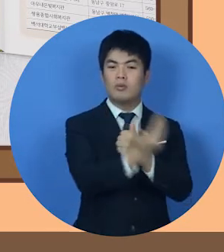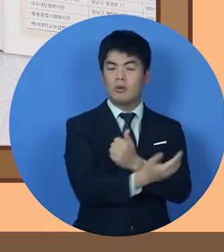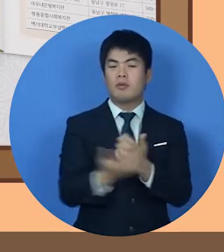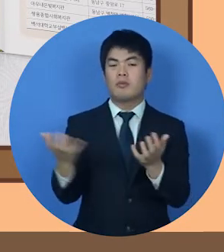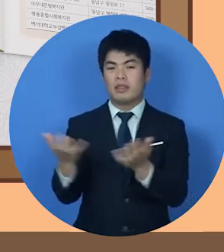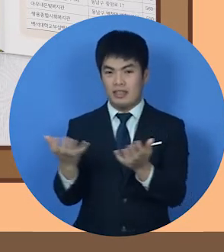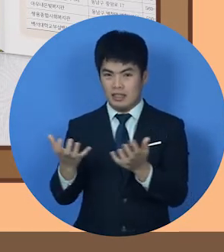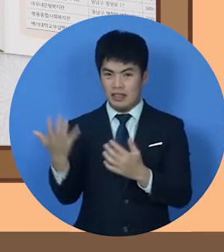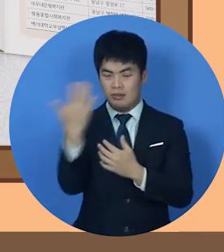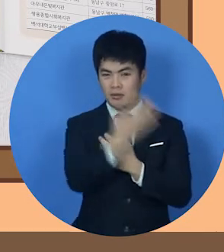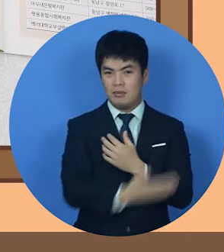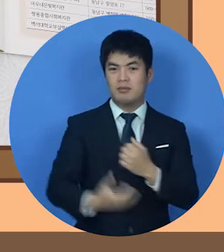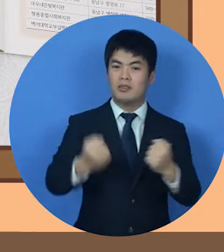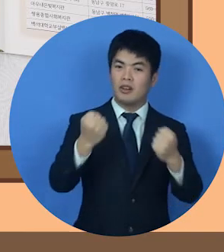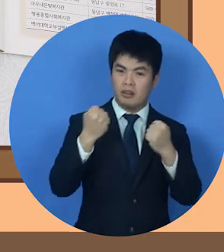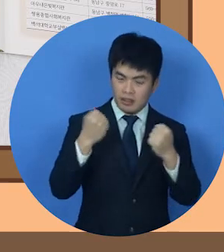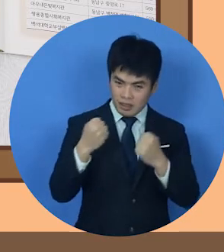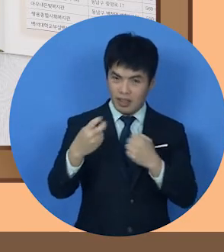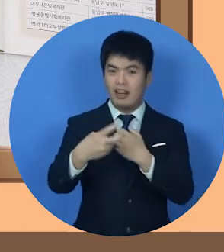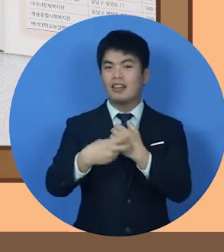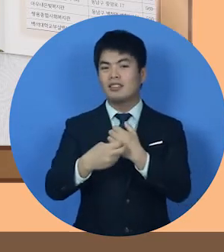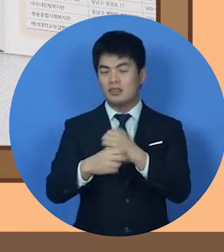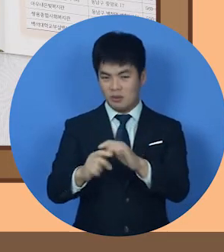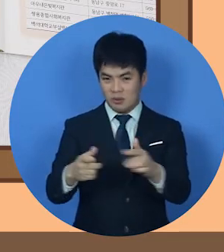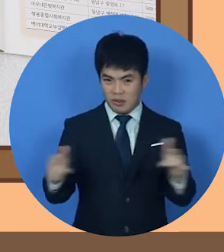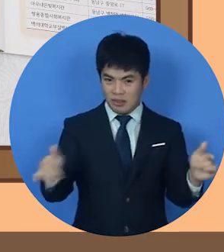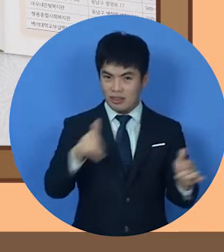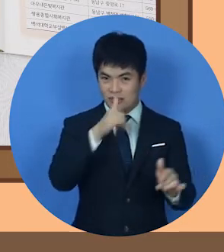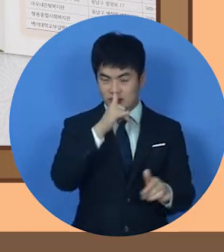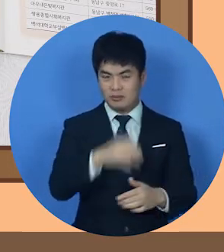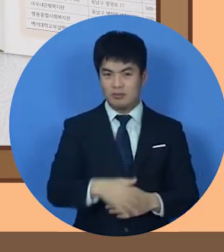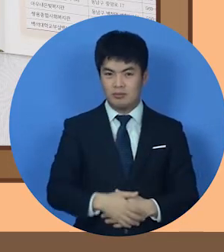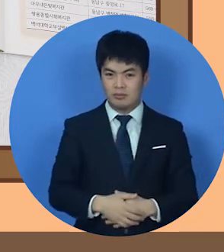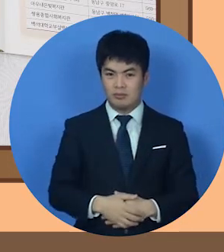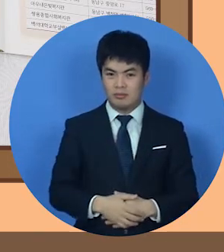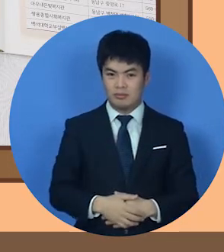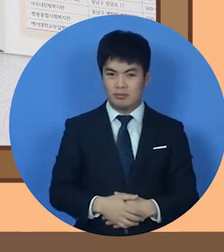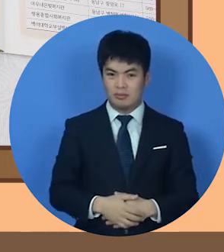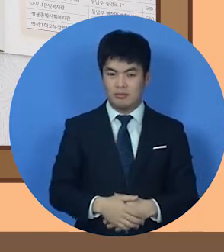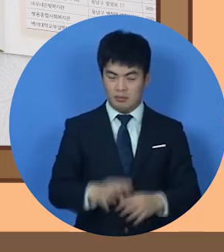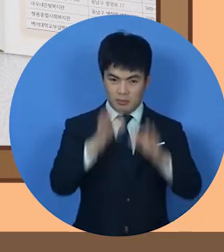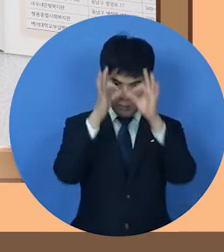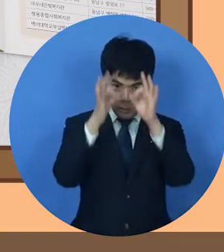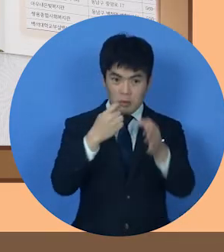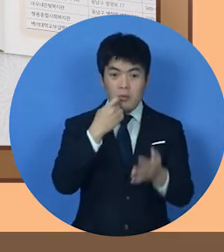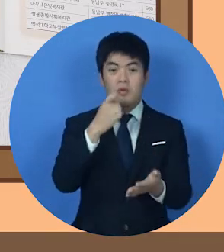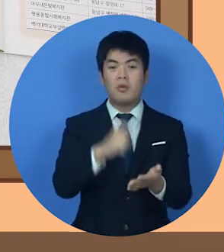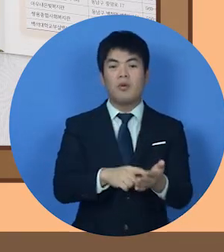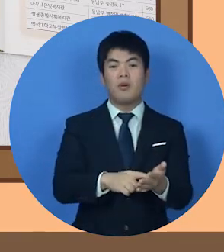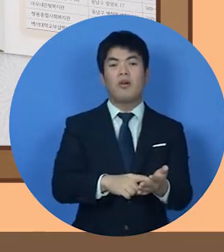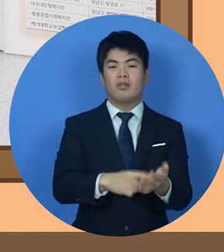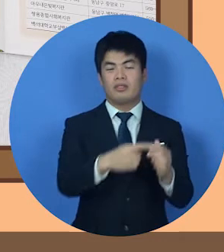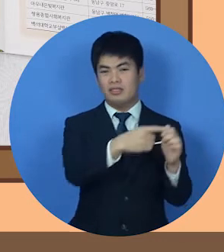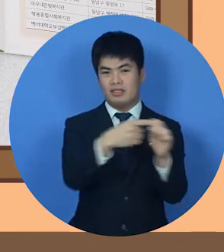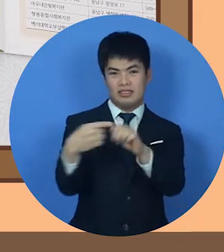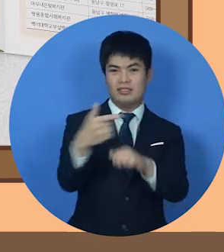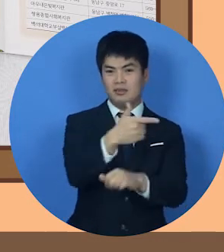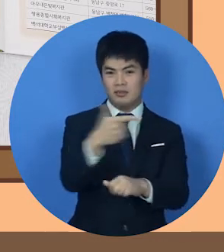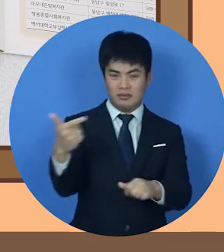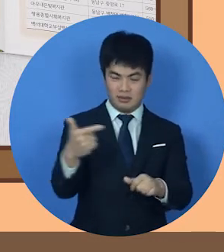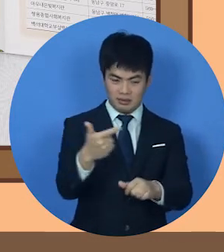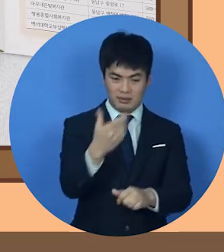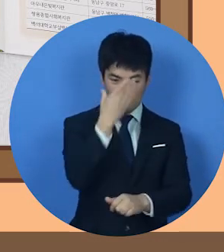생활, 여가, 건강의료 등으로 구분되어 있으며 어르신들이 보기 쉽도록 큰 글씨체로 제작되었습니다. 또한